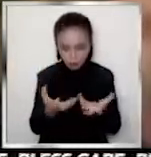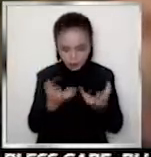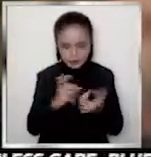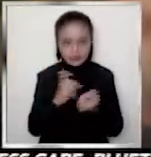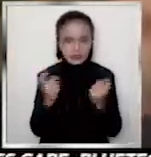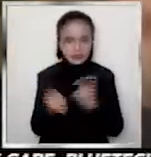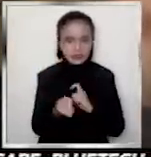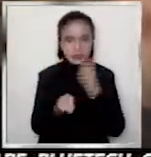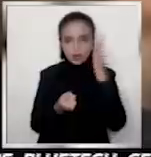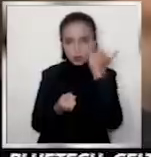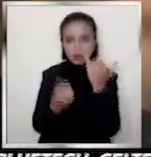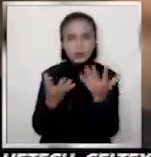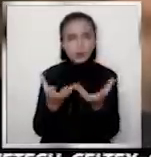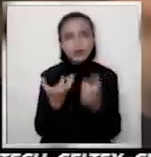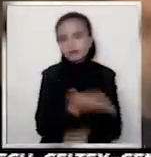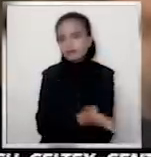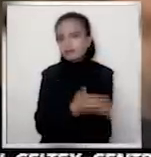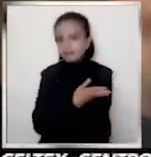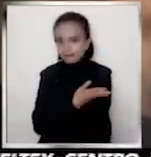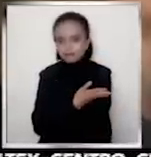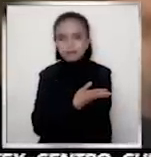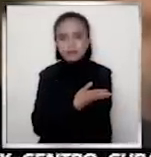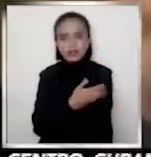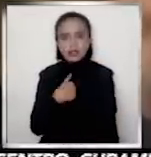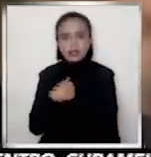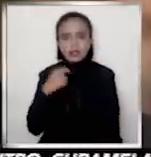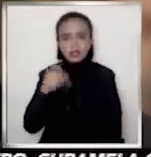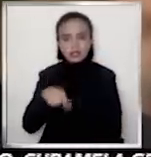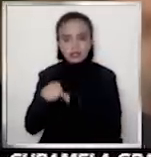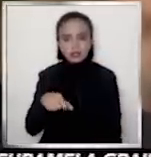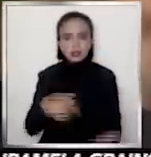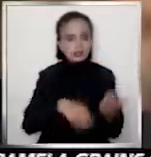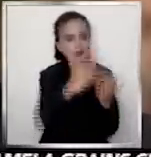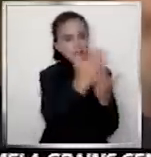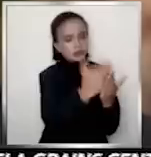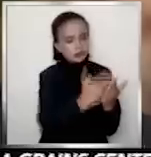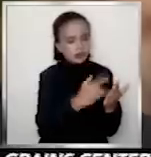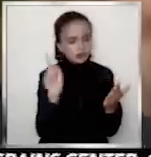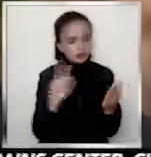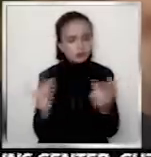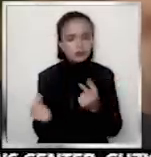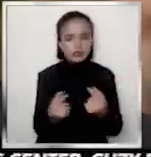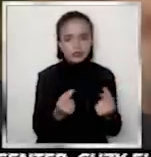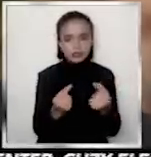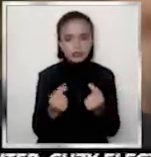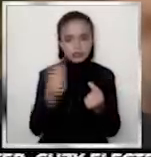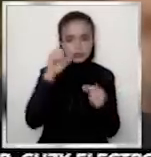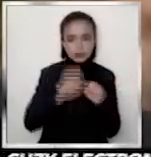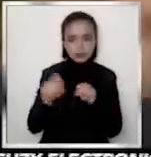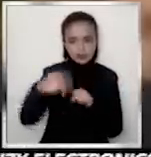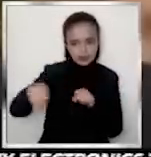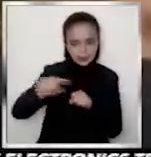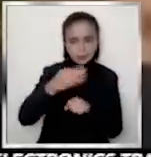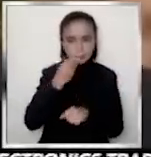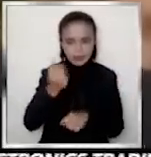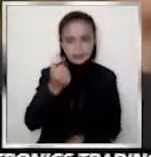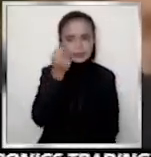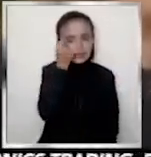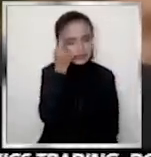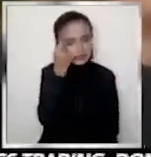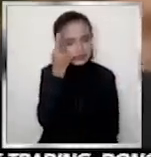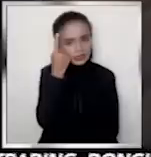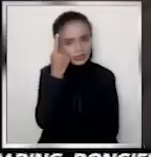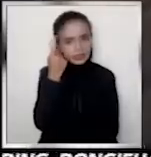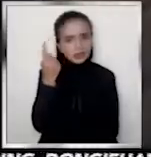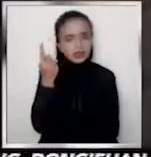wanted to grow. And I needed to enumerate everything that we did for them to better understand that, hey,